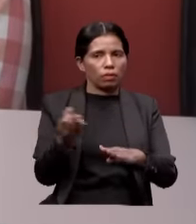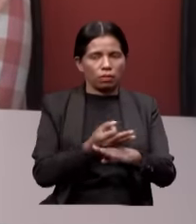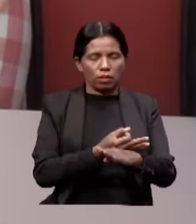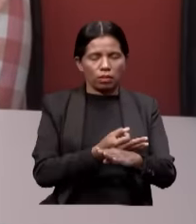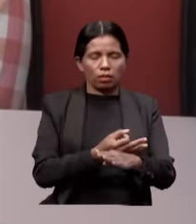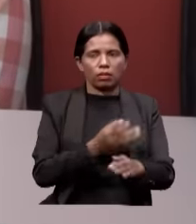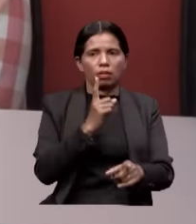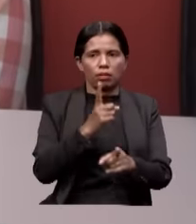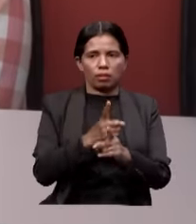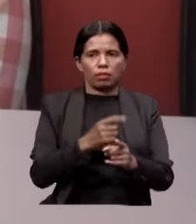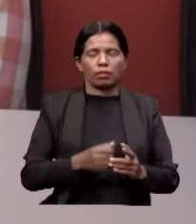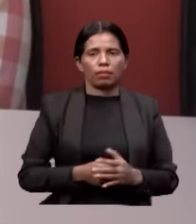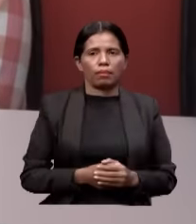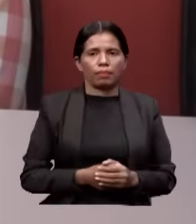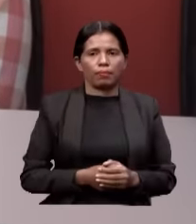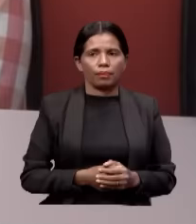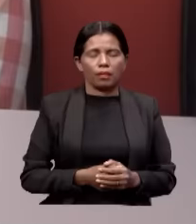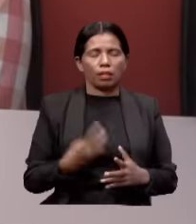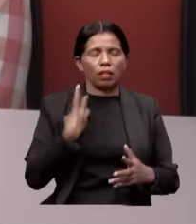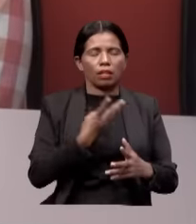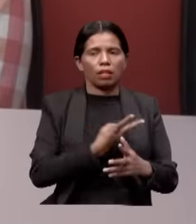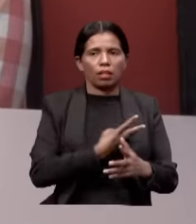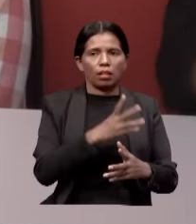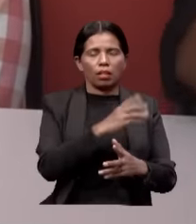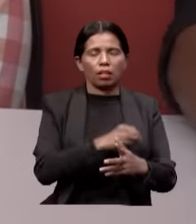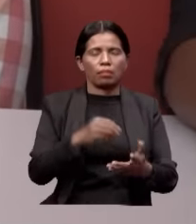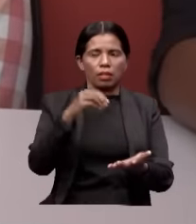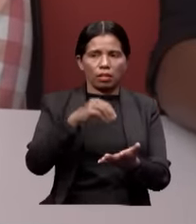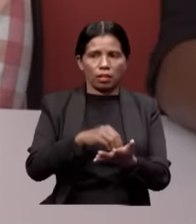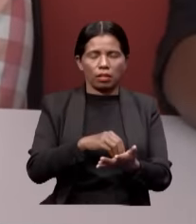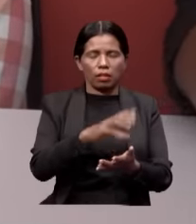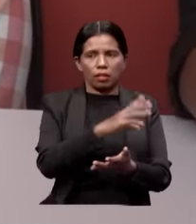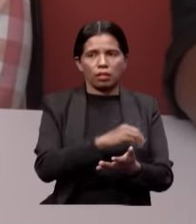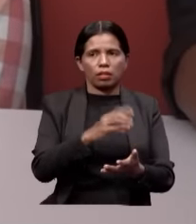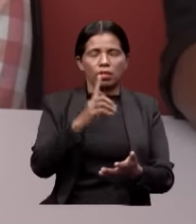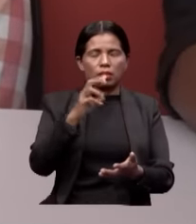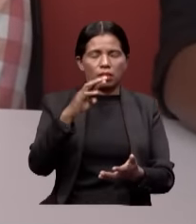legal. Jadi kami biasa pasang di Dragon.